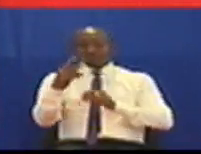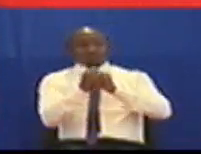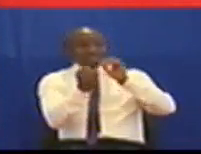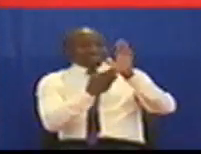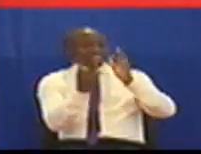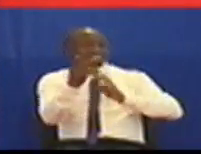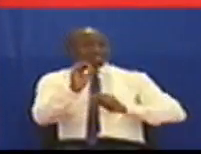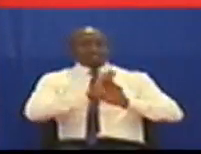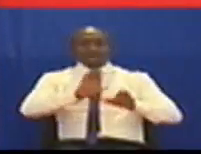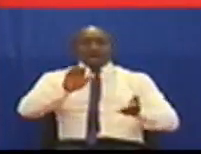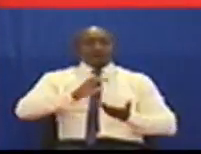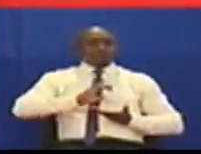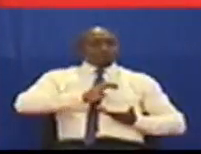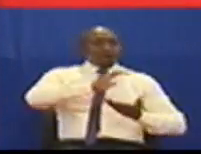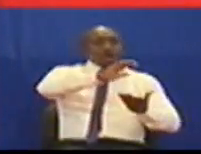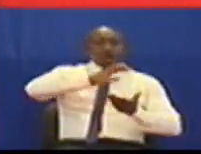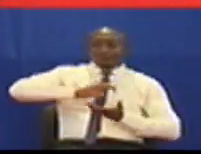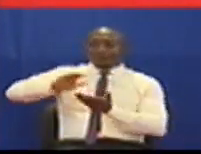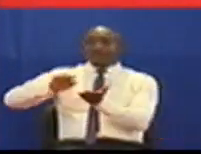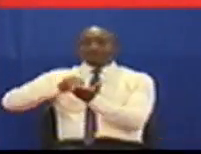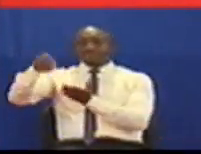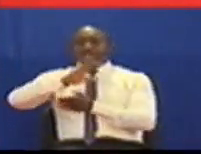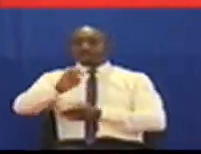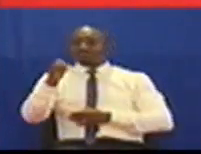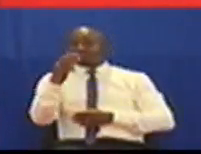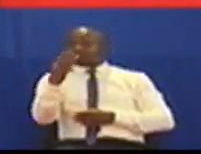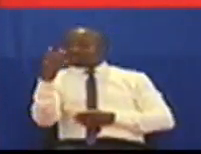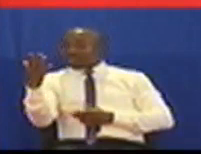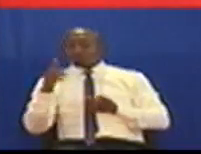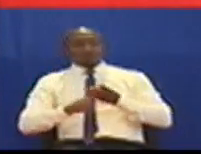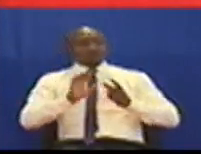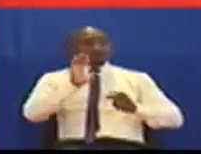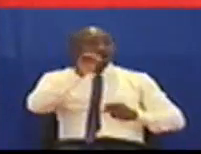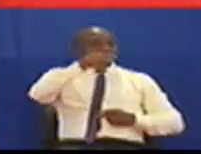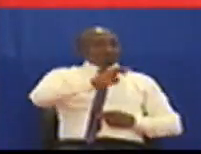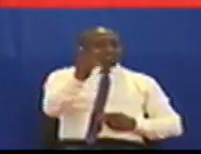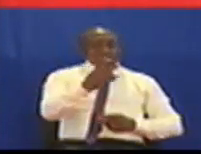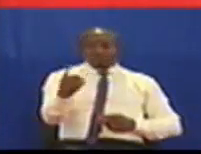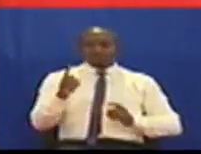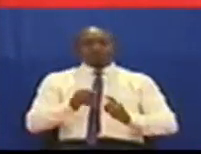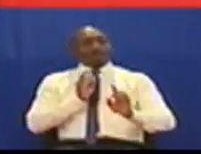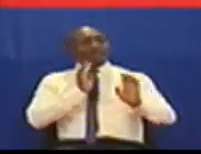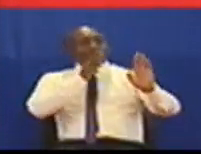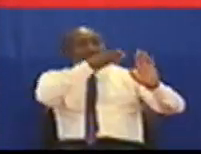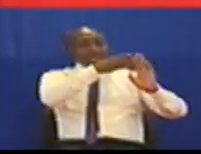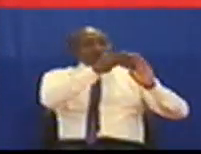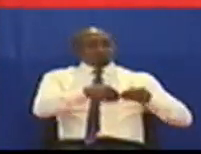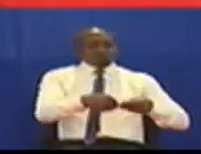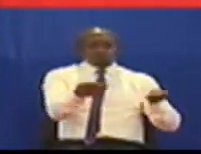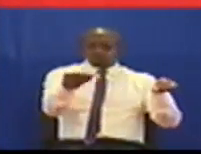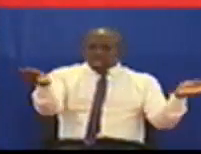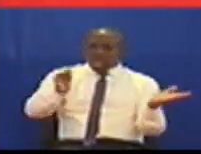tayari wameshatoa taulo za kike 1033, na mwaka huu 2021 wameweka lengo la kutoa taulo za